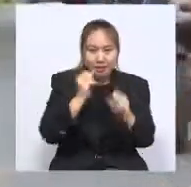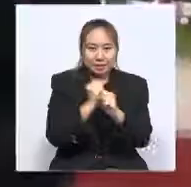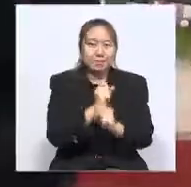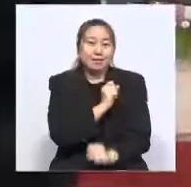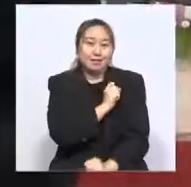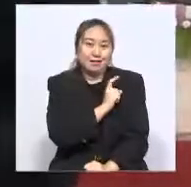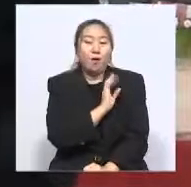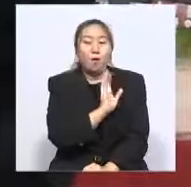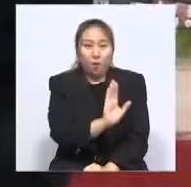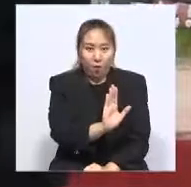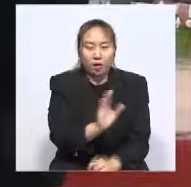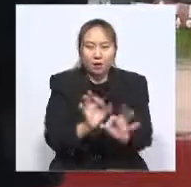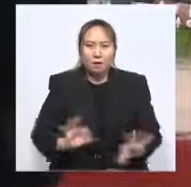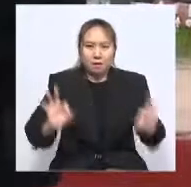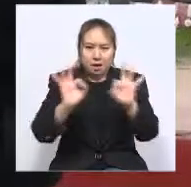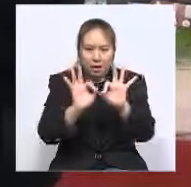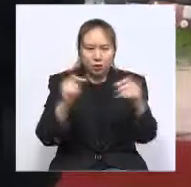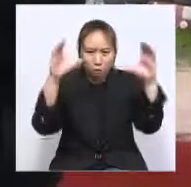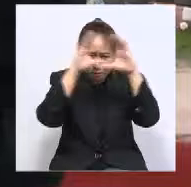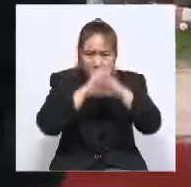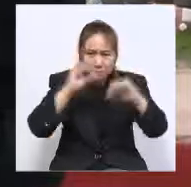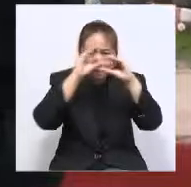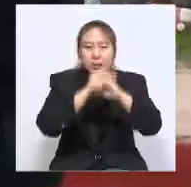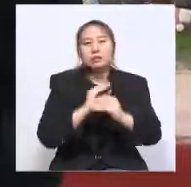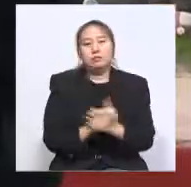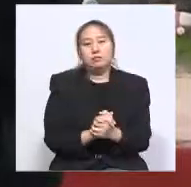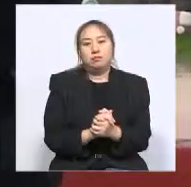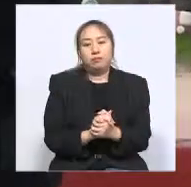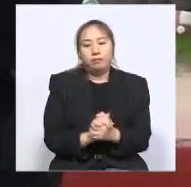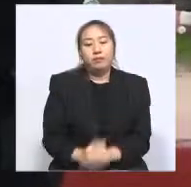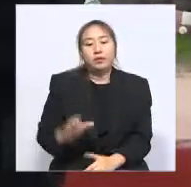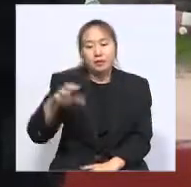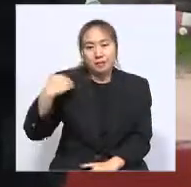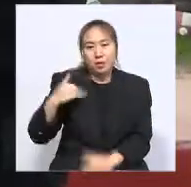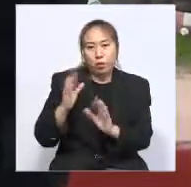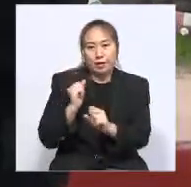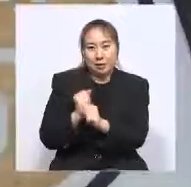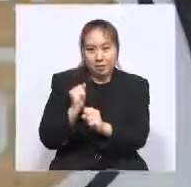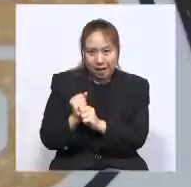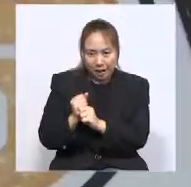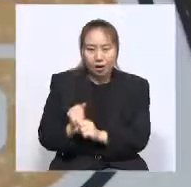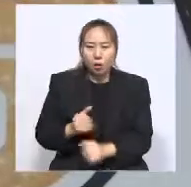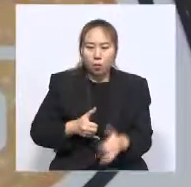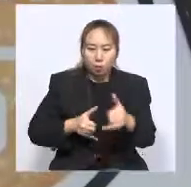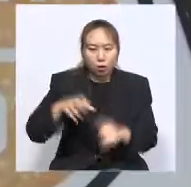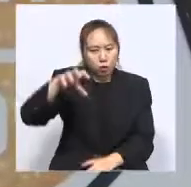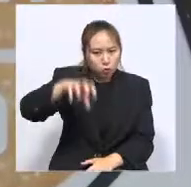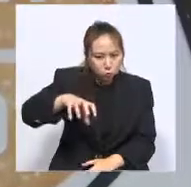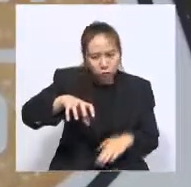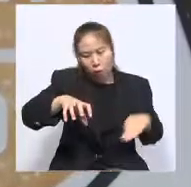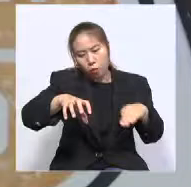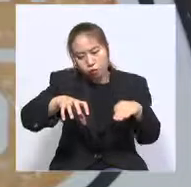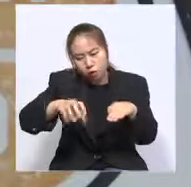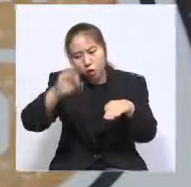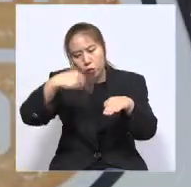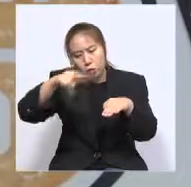อบศาสนกิจโดยเฉพาะในช่วงเวลากลางคืนนะคะโดยทั้งหน่วยค่ะได้จัดกำลังเพิ่มความถี่ในการตั้งจุดตรวจจุดส